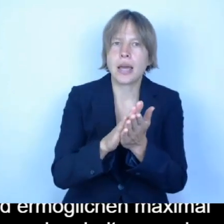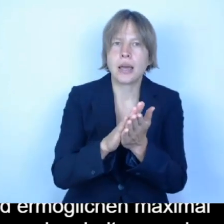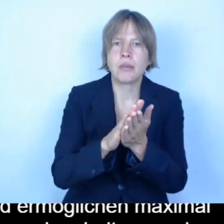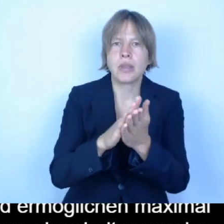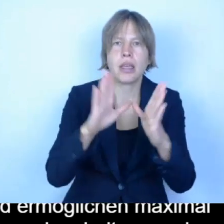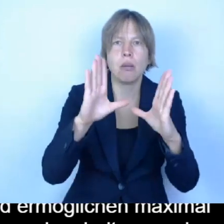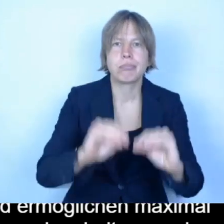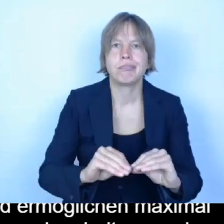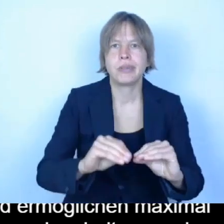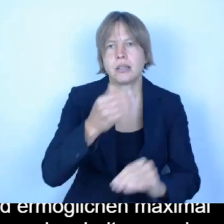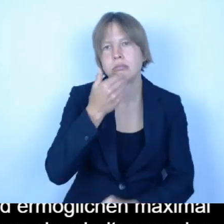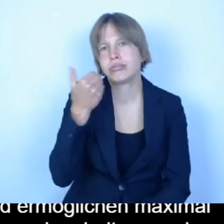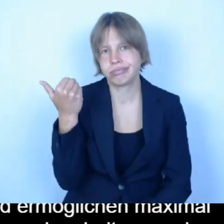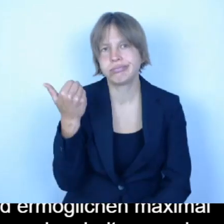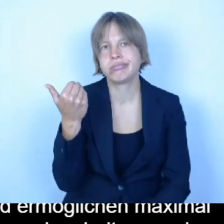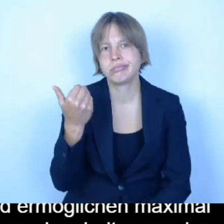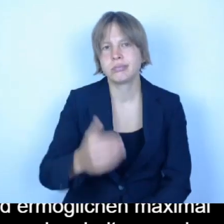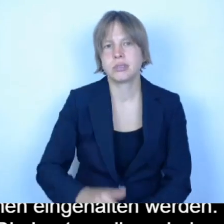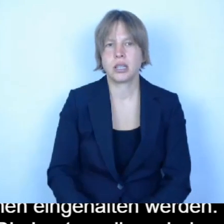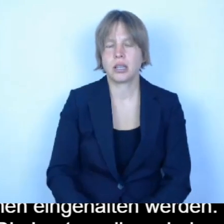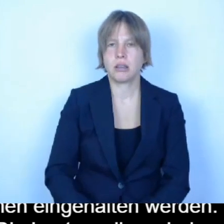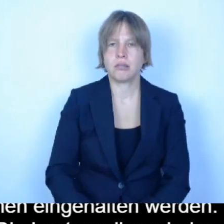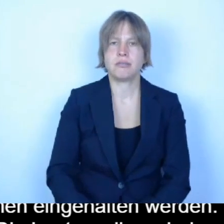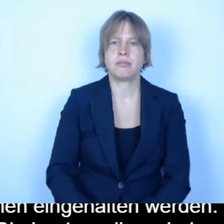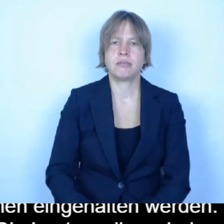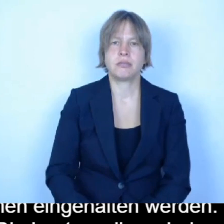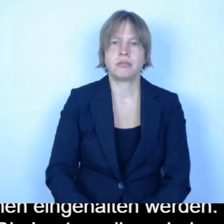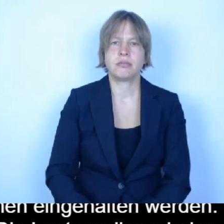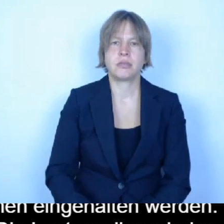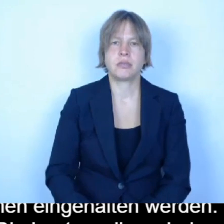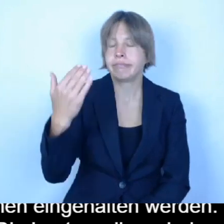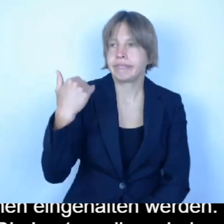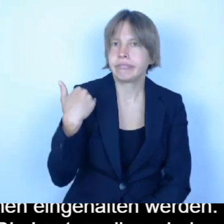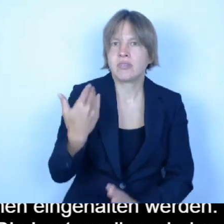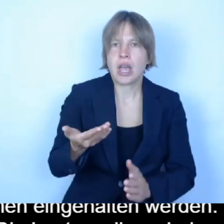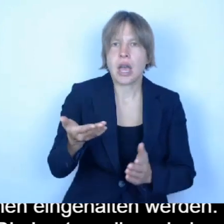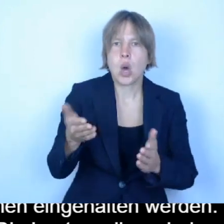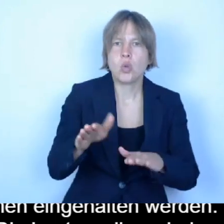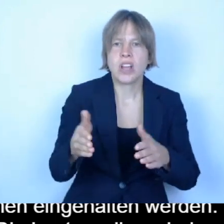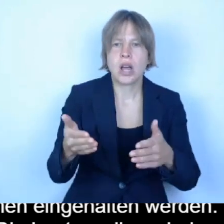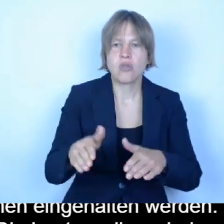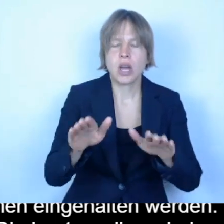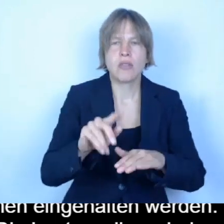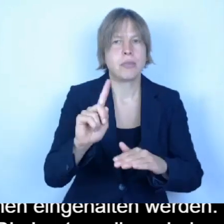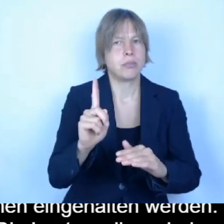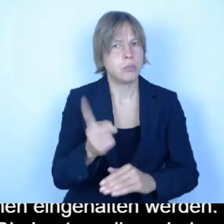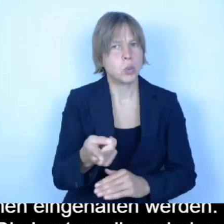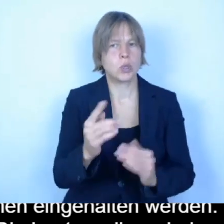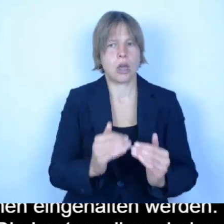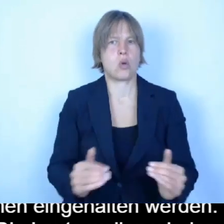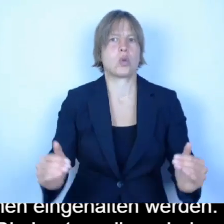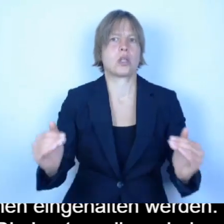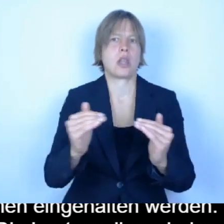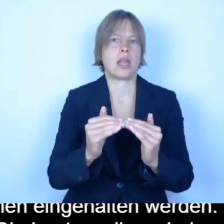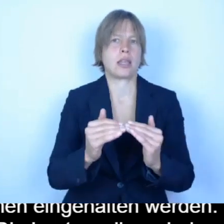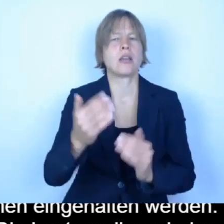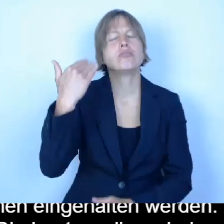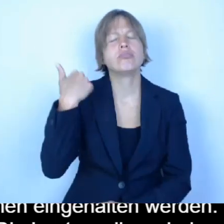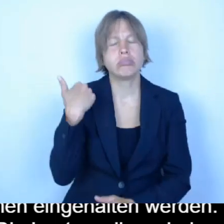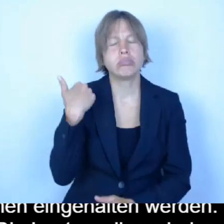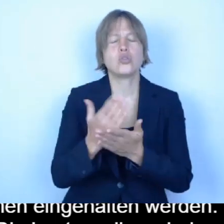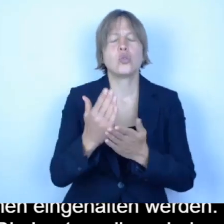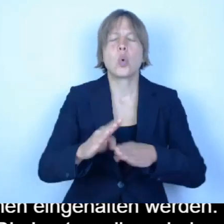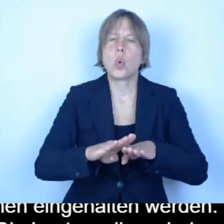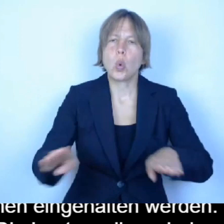Es gab ohnehin schon die Grundsicherung, aber das ist jetzt nochmal ein spezielles Kulturprogramm. Und zwar breit gefächert von allen Bereichen der Kultur. Vom Staatstheater